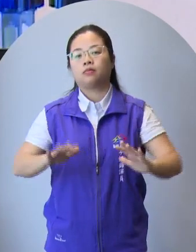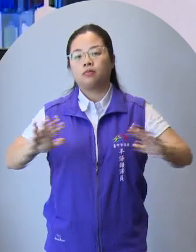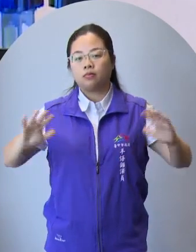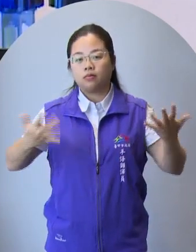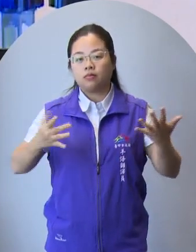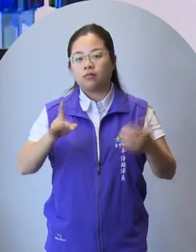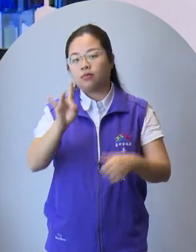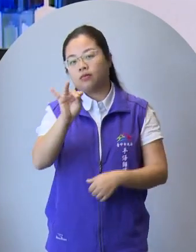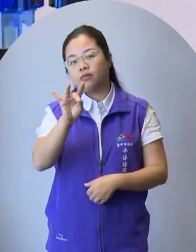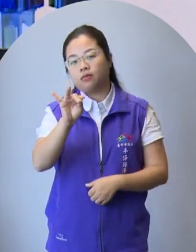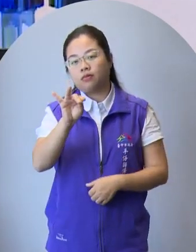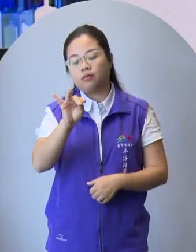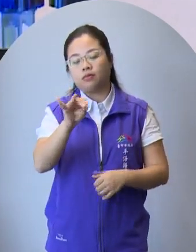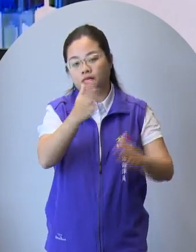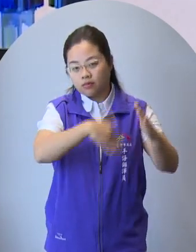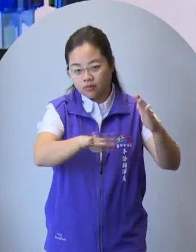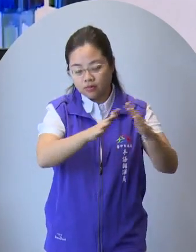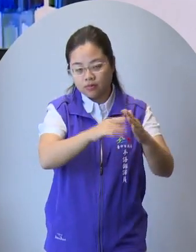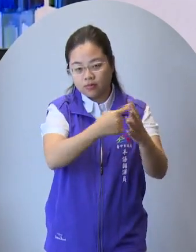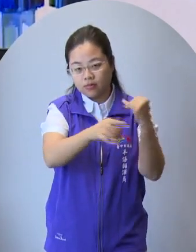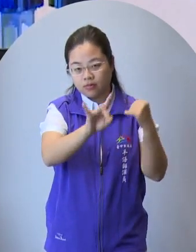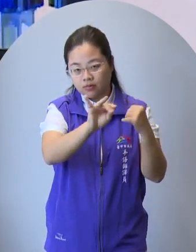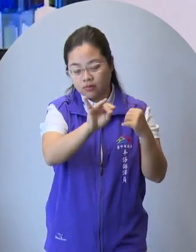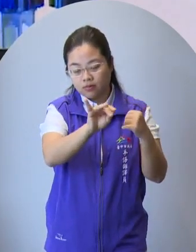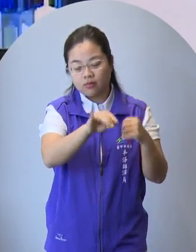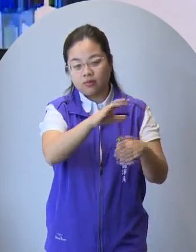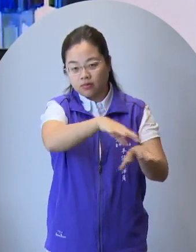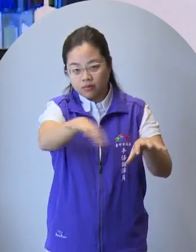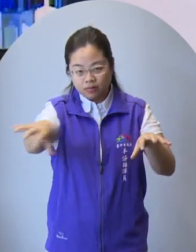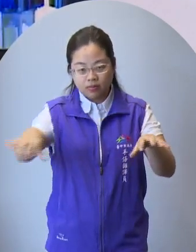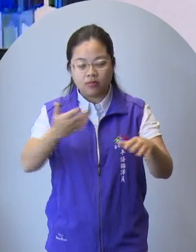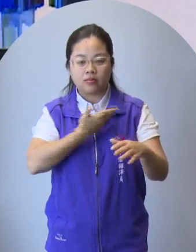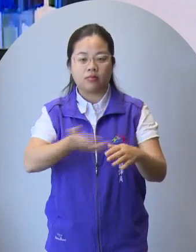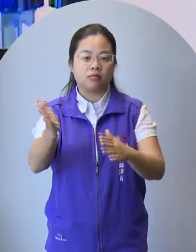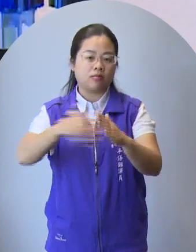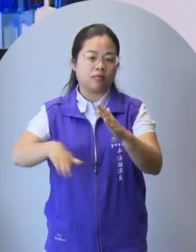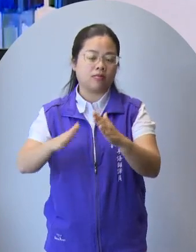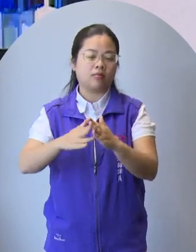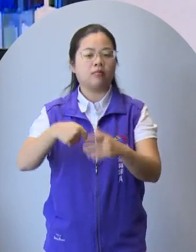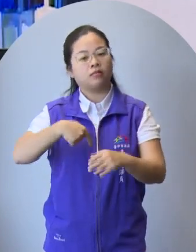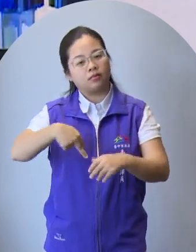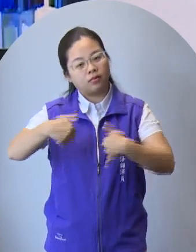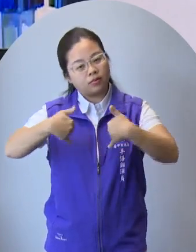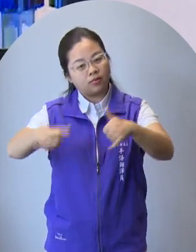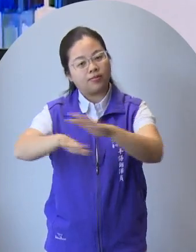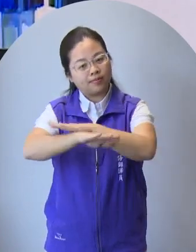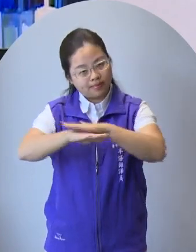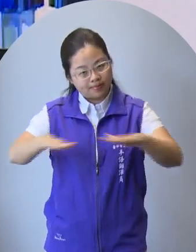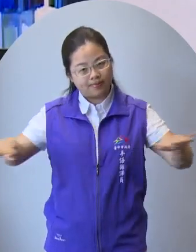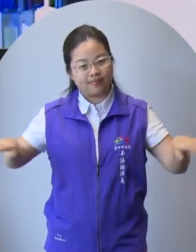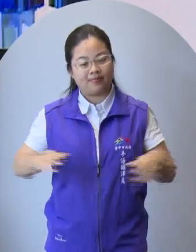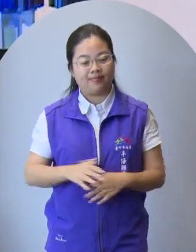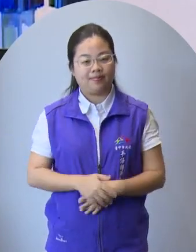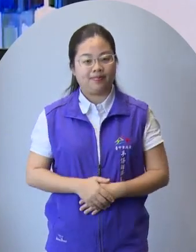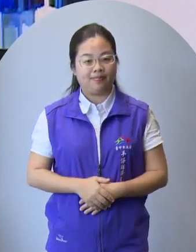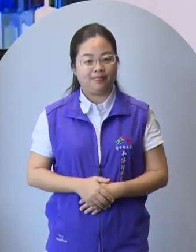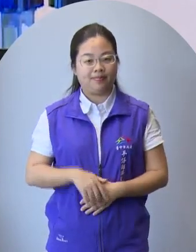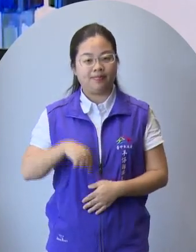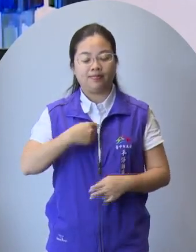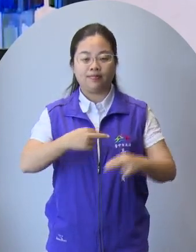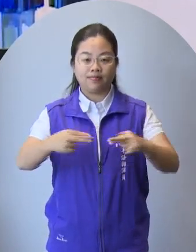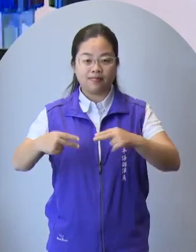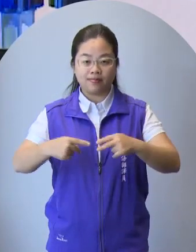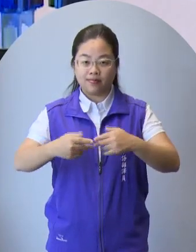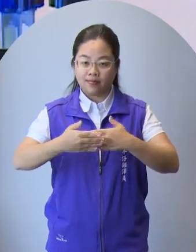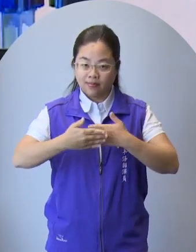概100所学校的通学步道，让孩子们上下学的路哈更安全。那我们改善的